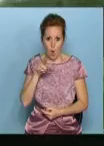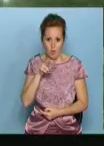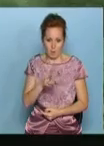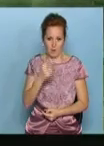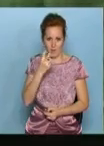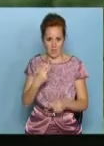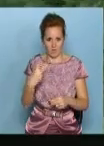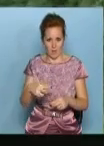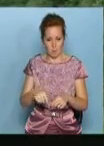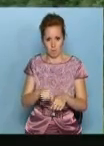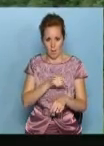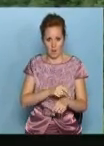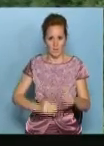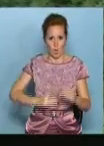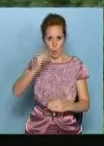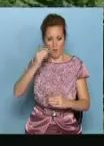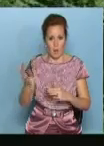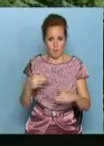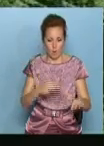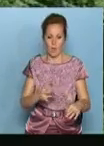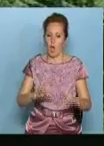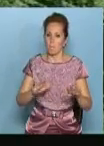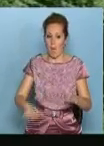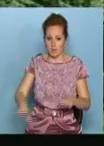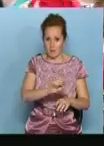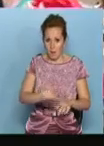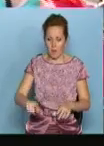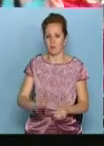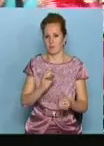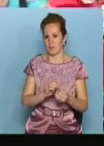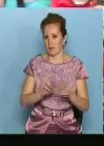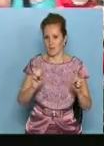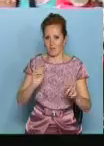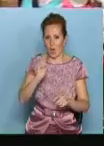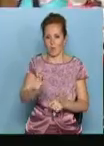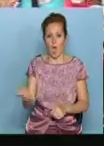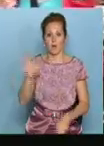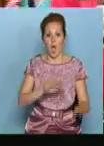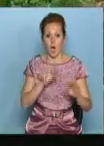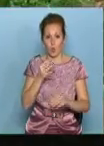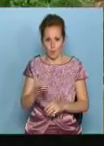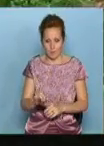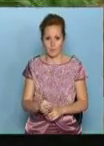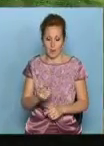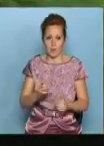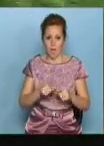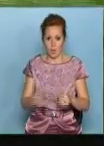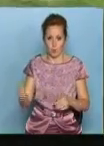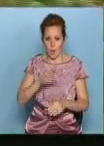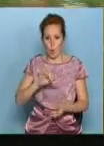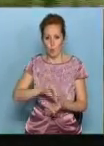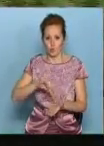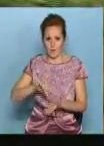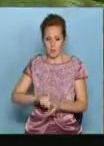уровнем моря. Но местные ее с завидным упорством продолжают называть горой. На эту возвышенность и будут подниматься участники республиканского